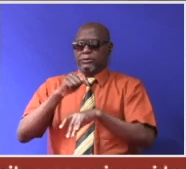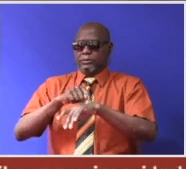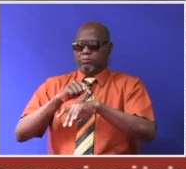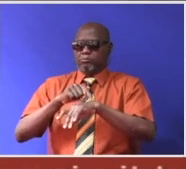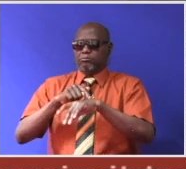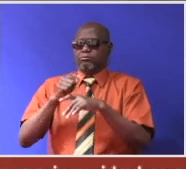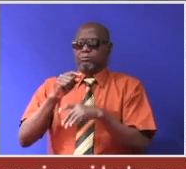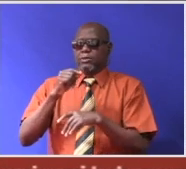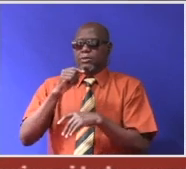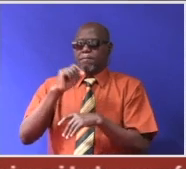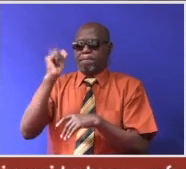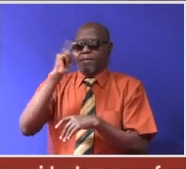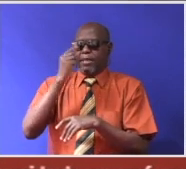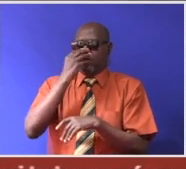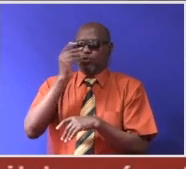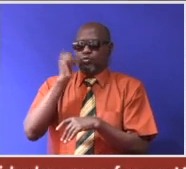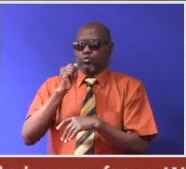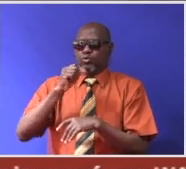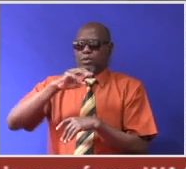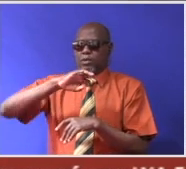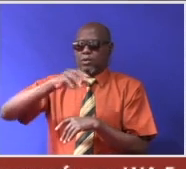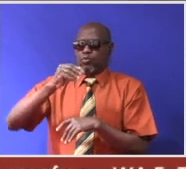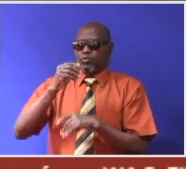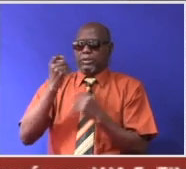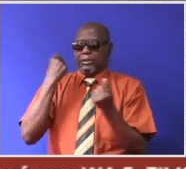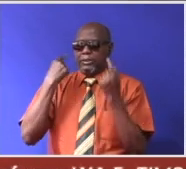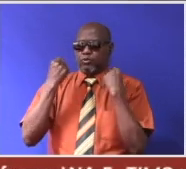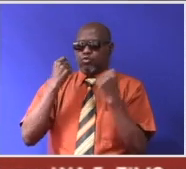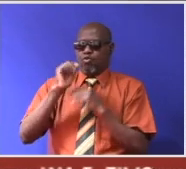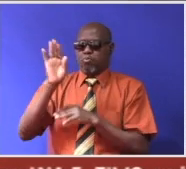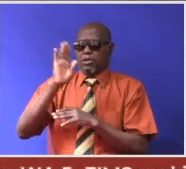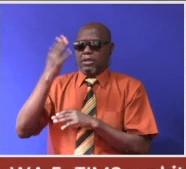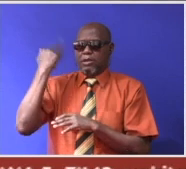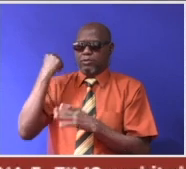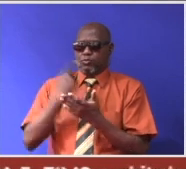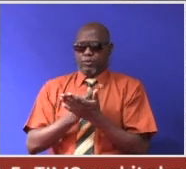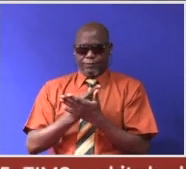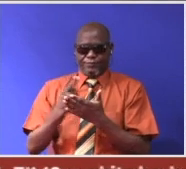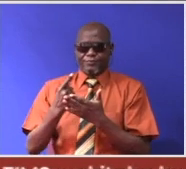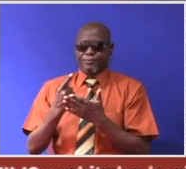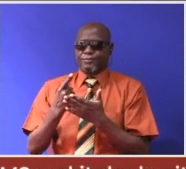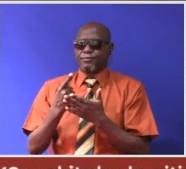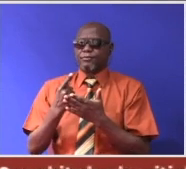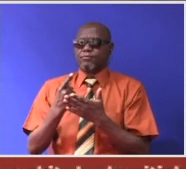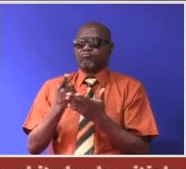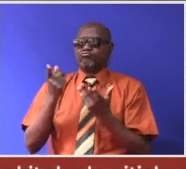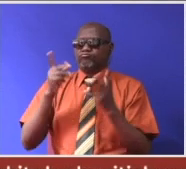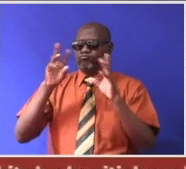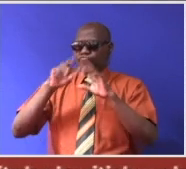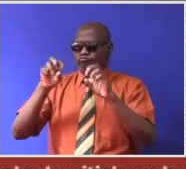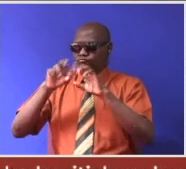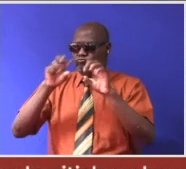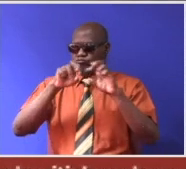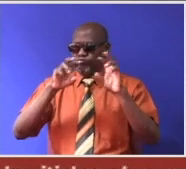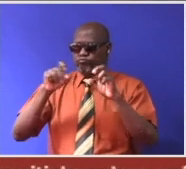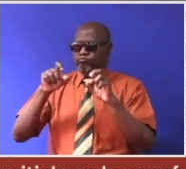Ruto katika kaunti ya Kericho na Bomet wiki jana. Kindiki pia ameagiza polisi kuchunguza vurugu katika mikutano